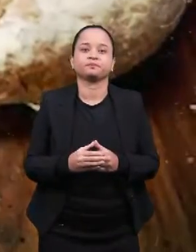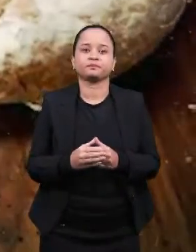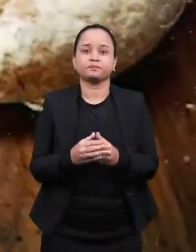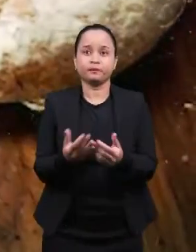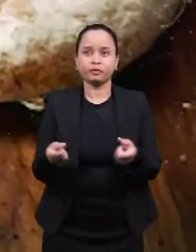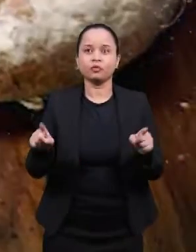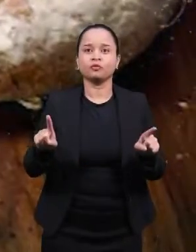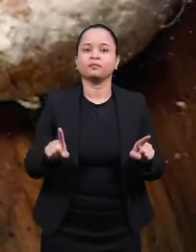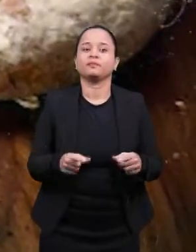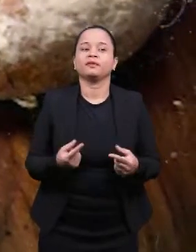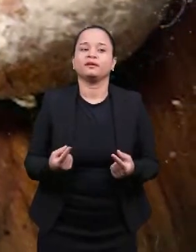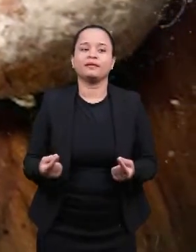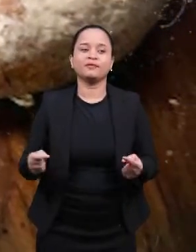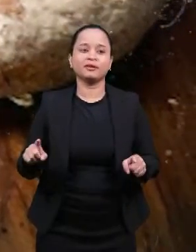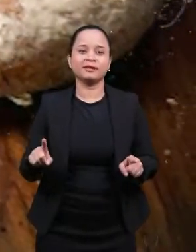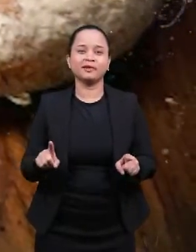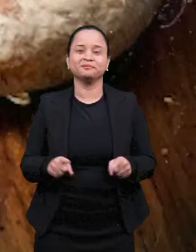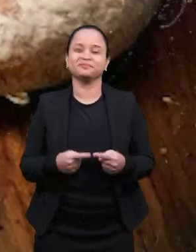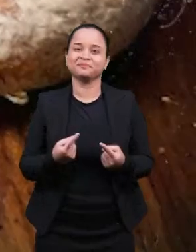Возьми твою часть.